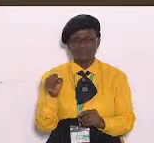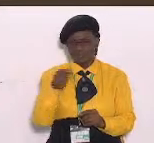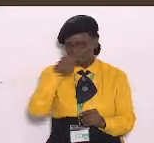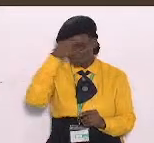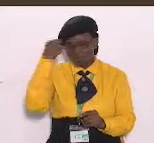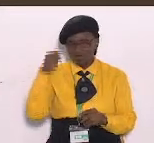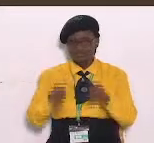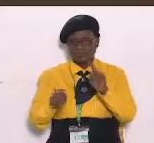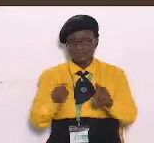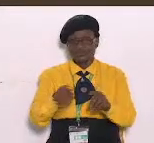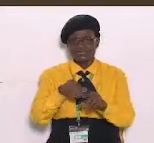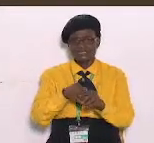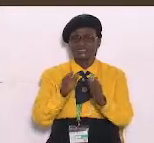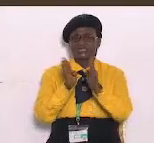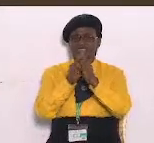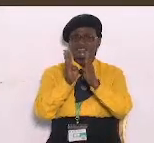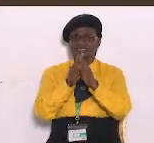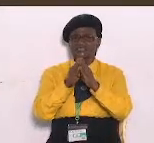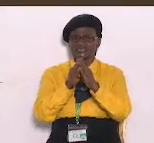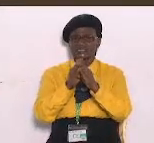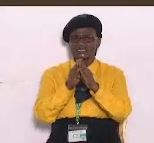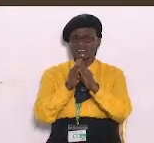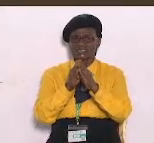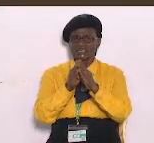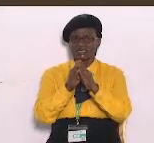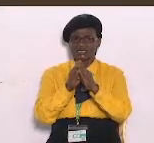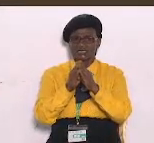1 de l'ennemi c'est d'attaquer es